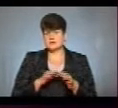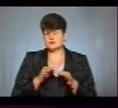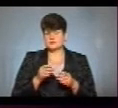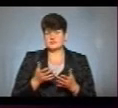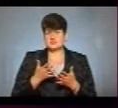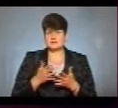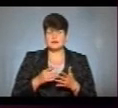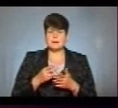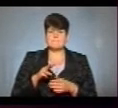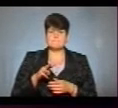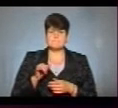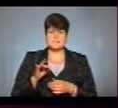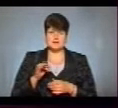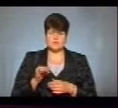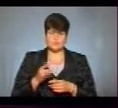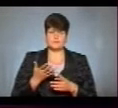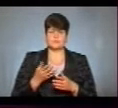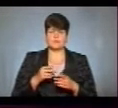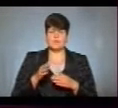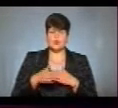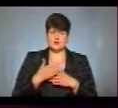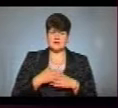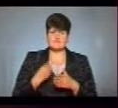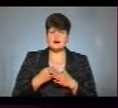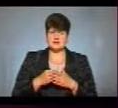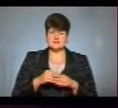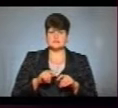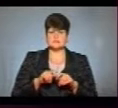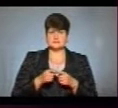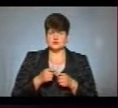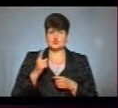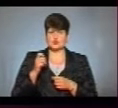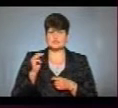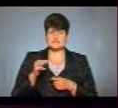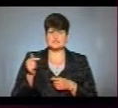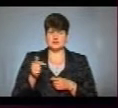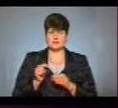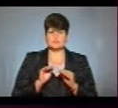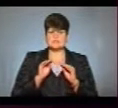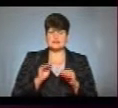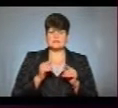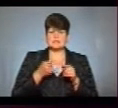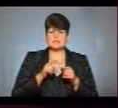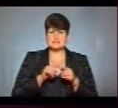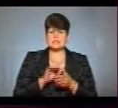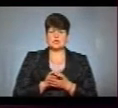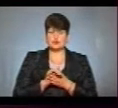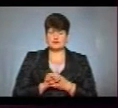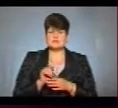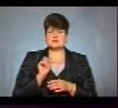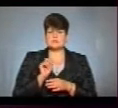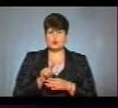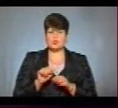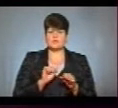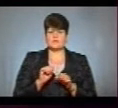покарання. Вартість зруйнованої конструкції 100 тисяч гривень. Обмежувач руху встановило товариство «Тернопільмостобут» на замовлення